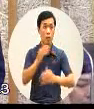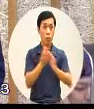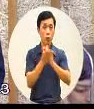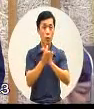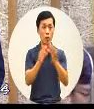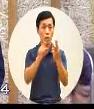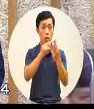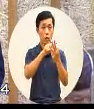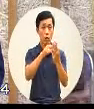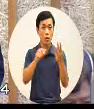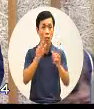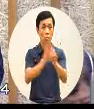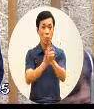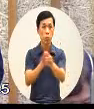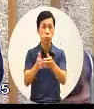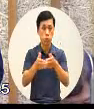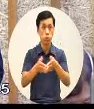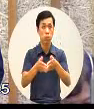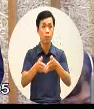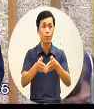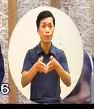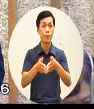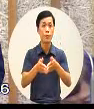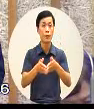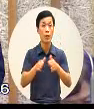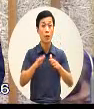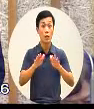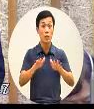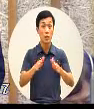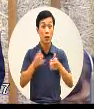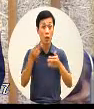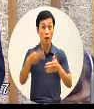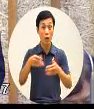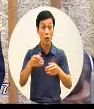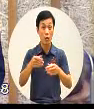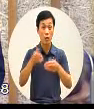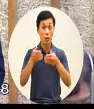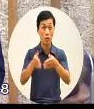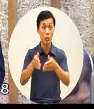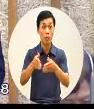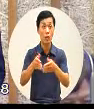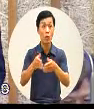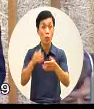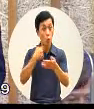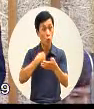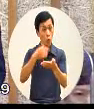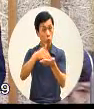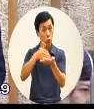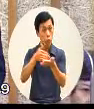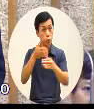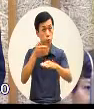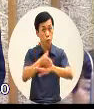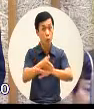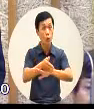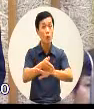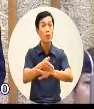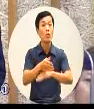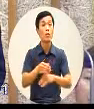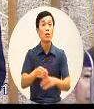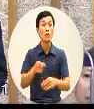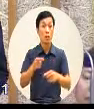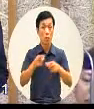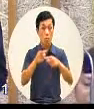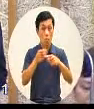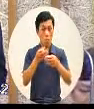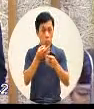正需要帮助啦。 即马阁有加补1600号来嘛？ 所以即个我有甲算过啦吼、 就是。这是咱家己拨经费，对不